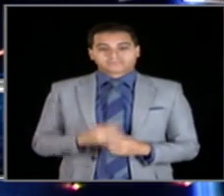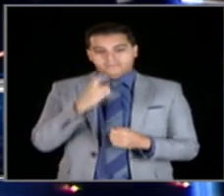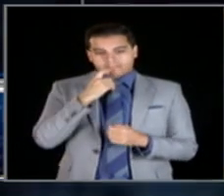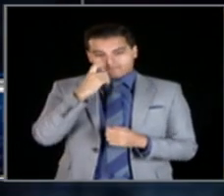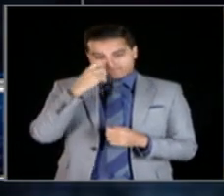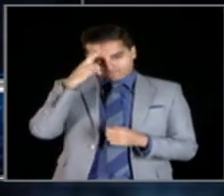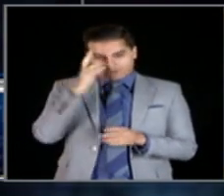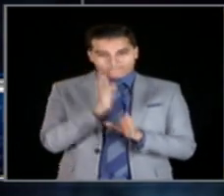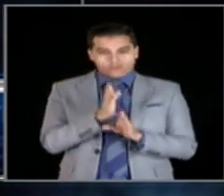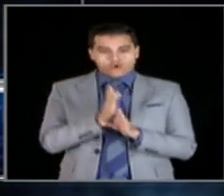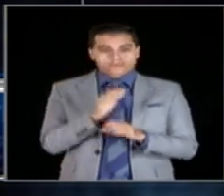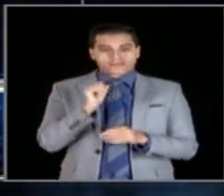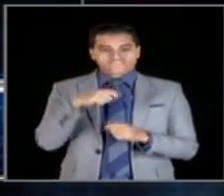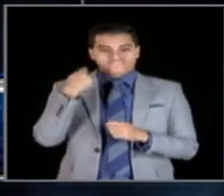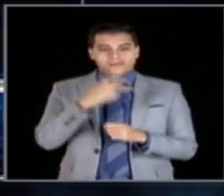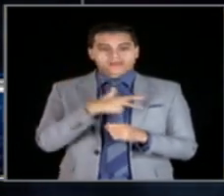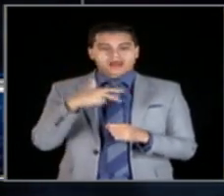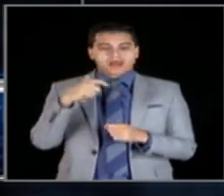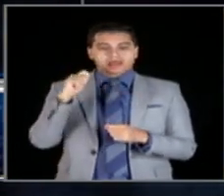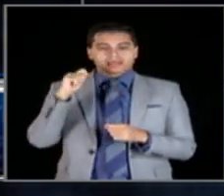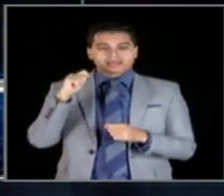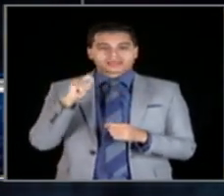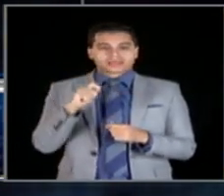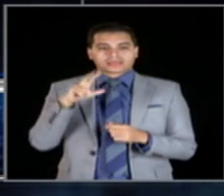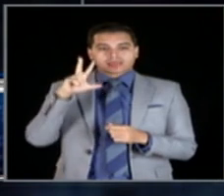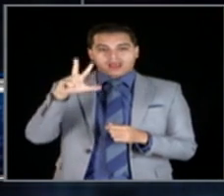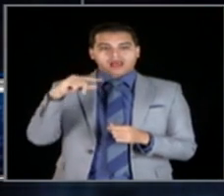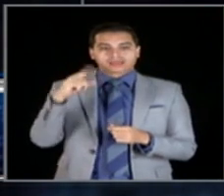فنون، من هو مخرج فيلم الدرجة الثالثة؟